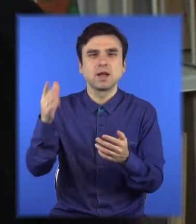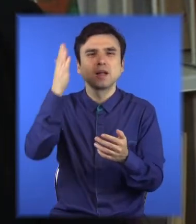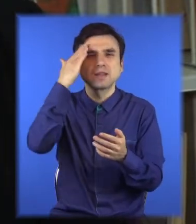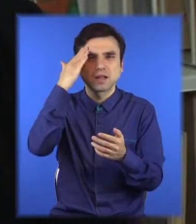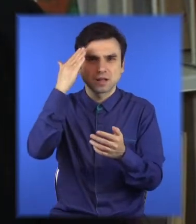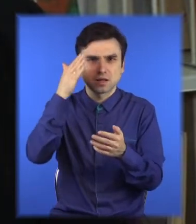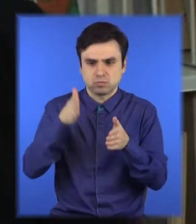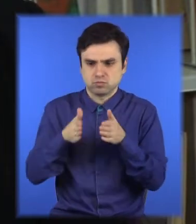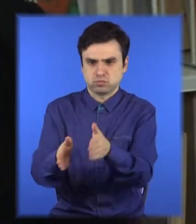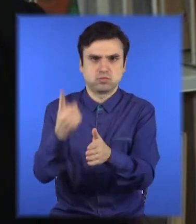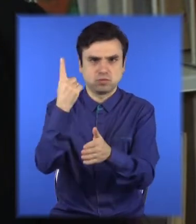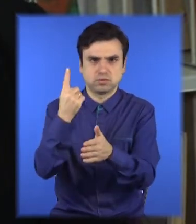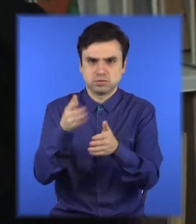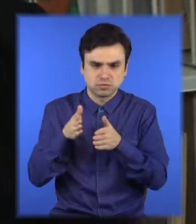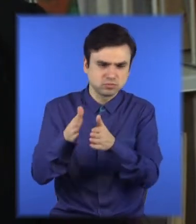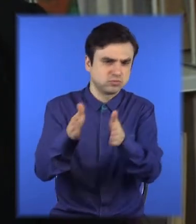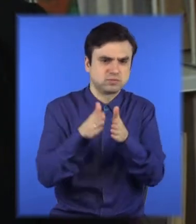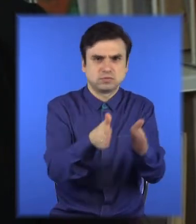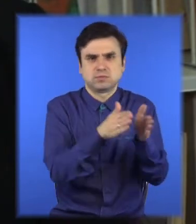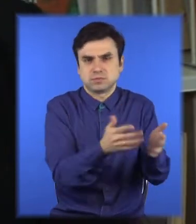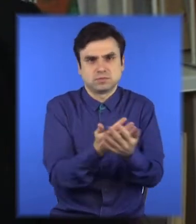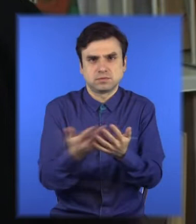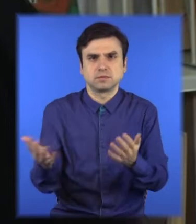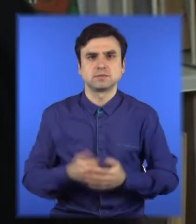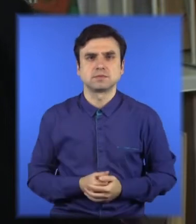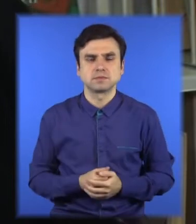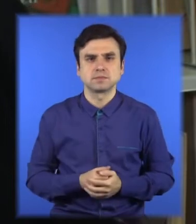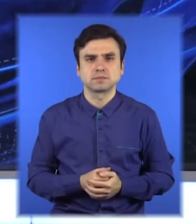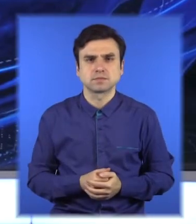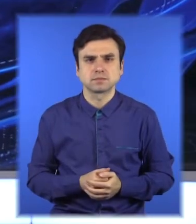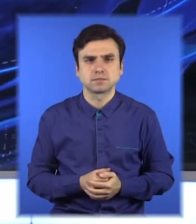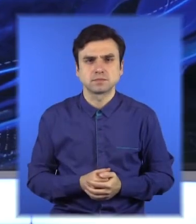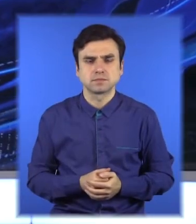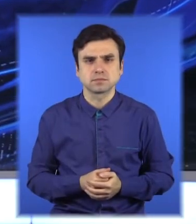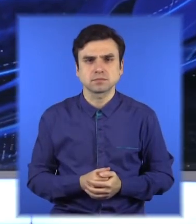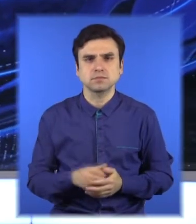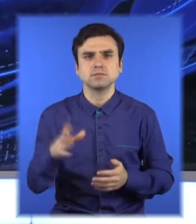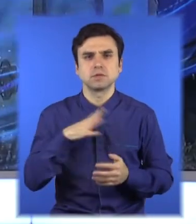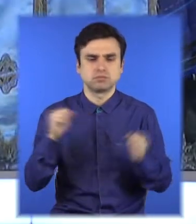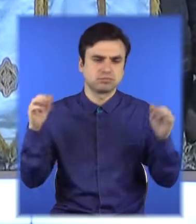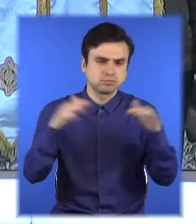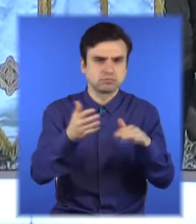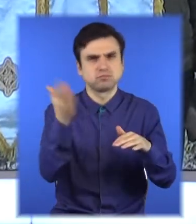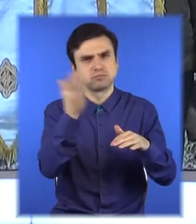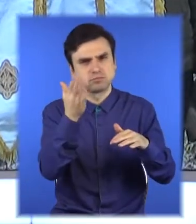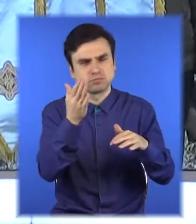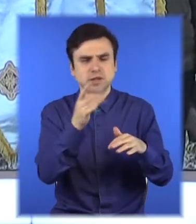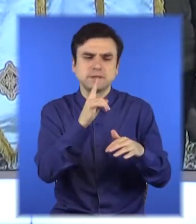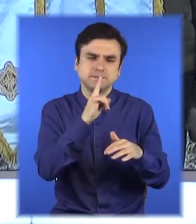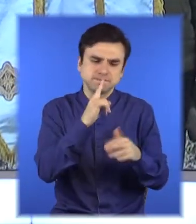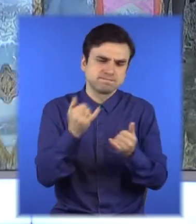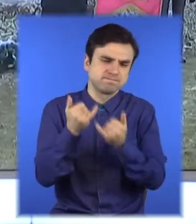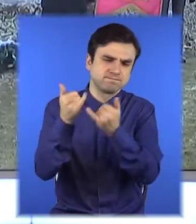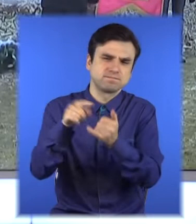багатовекторність її таланту розкривається саме зараз. Патріотичні промови та хвилина мовчання за